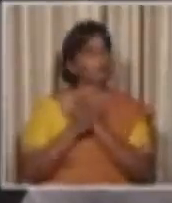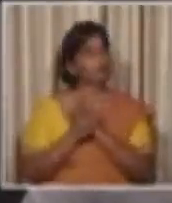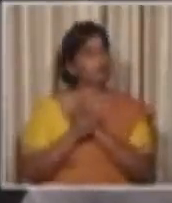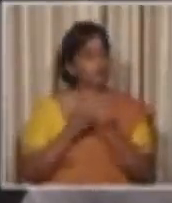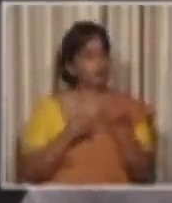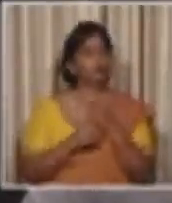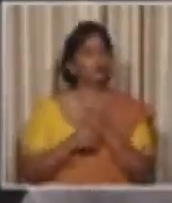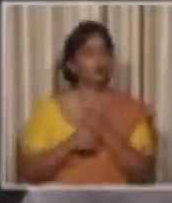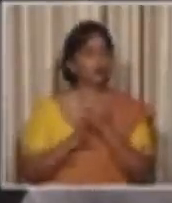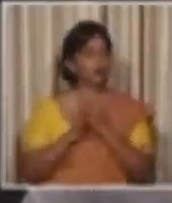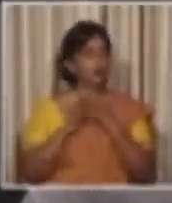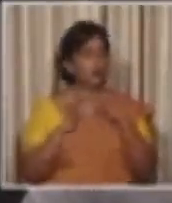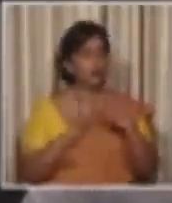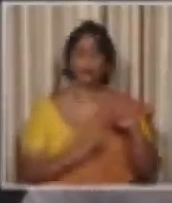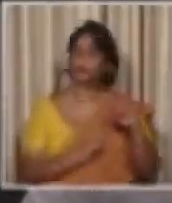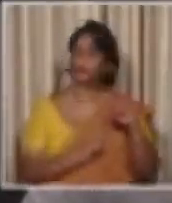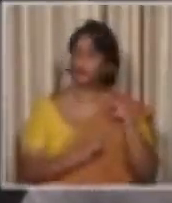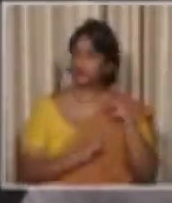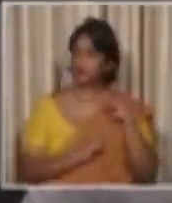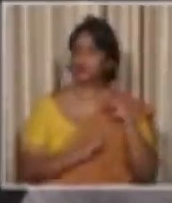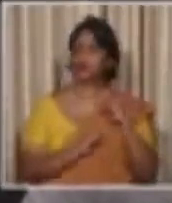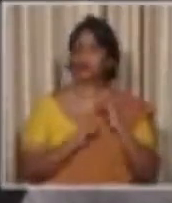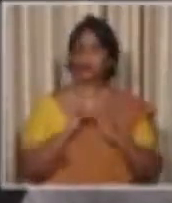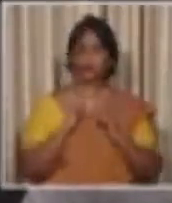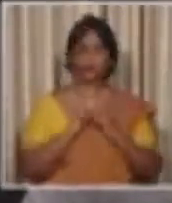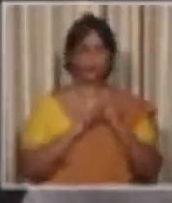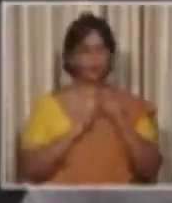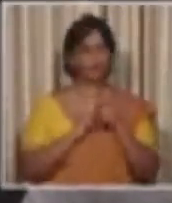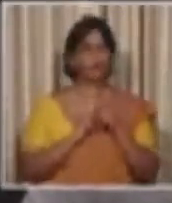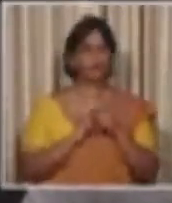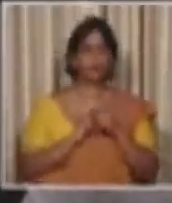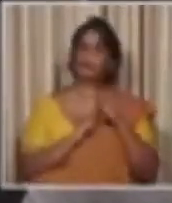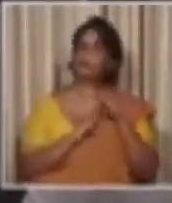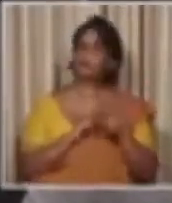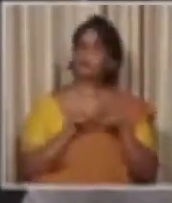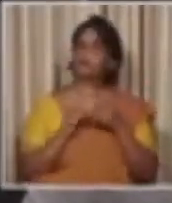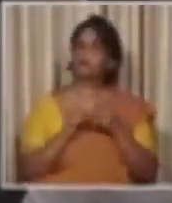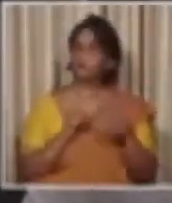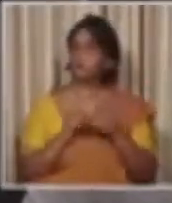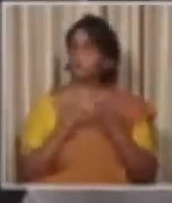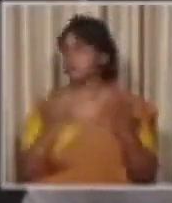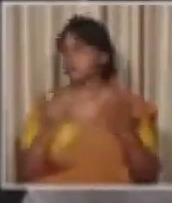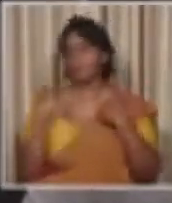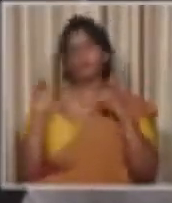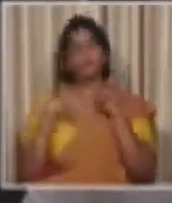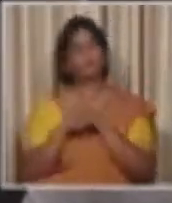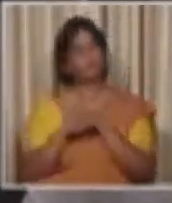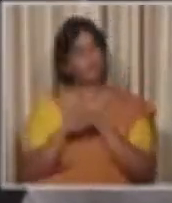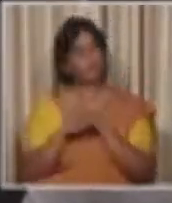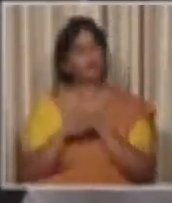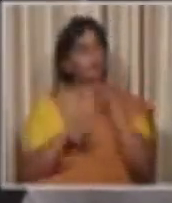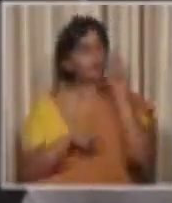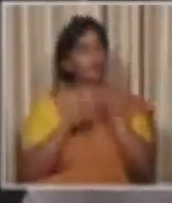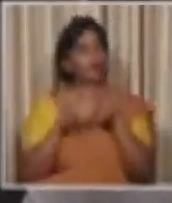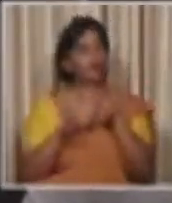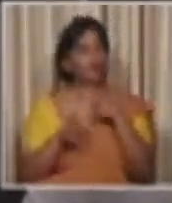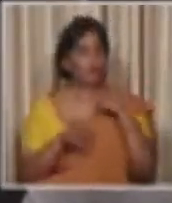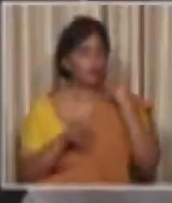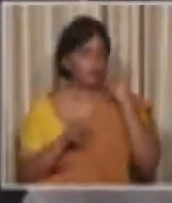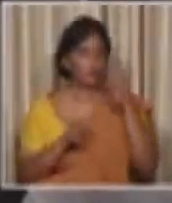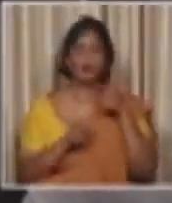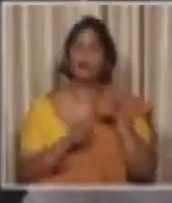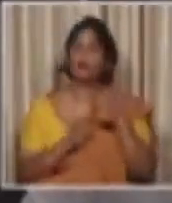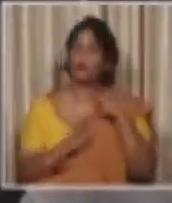වැළැක්වීමට බලවත් ප්‍රබල මෙහෙවරක් කරලා තියෙනවායි කියලා. මෙන්න මේ අය කවුරු නියෝජනය කරනවද කියලා මට හිතා ගන්න බෑ.